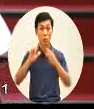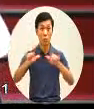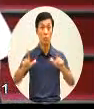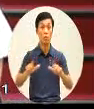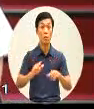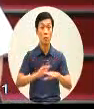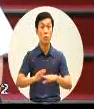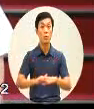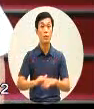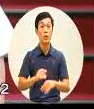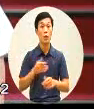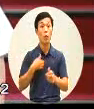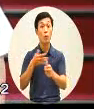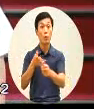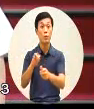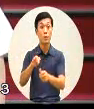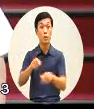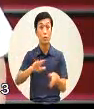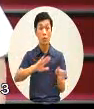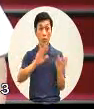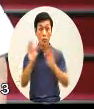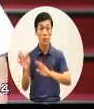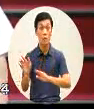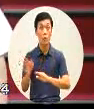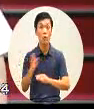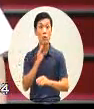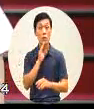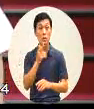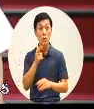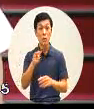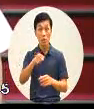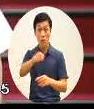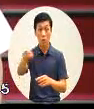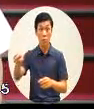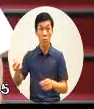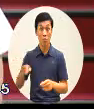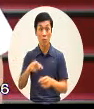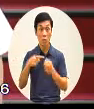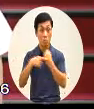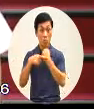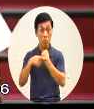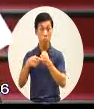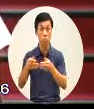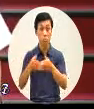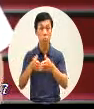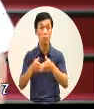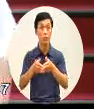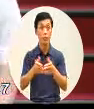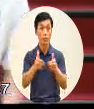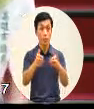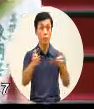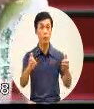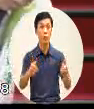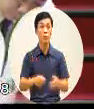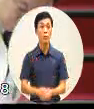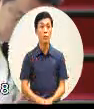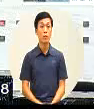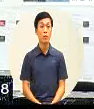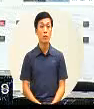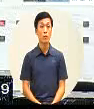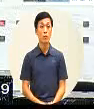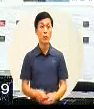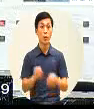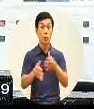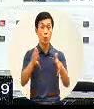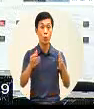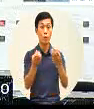吼，啊，是不是这部分啦、啊，会当来做一个啊，大家吼、啊、来做一个研究安尼吼。多谢。 这个都发